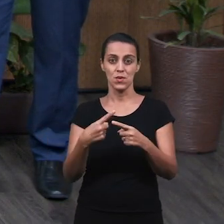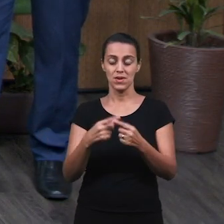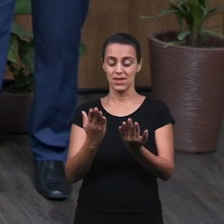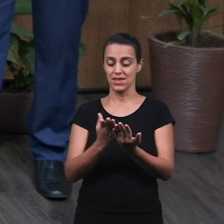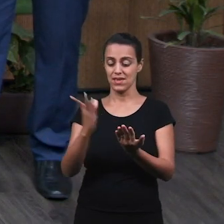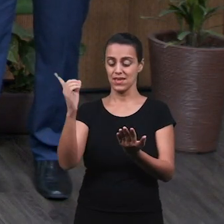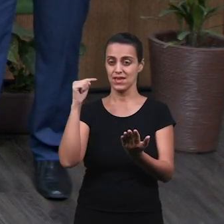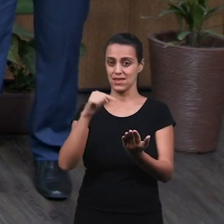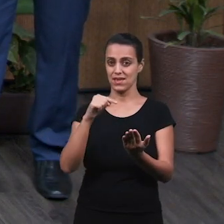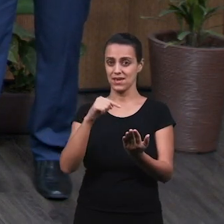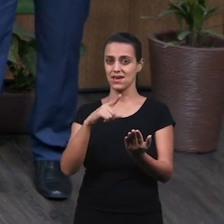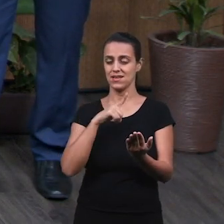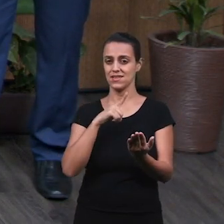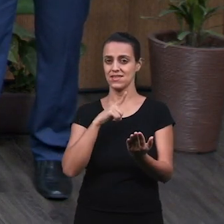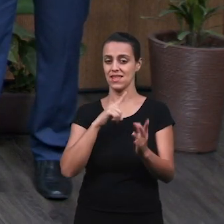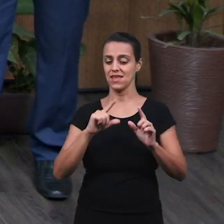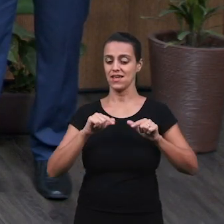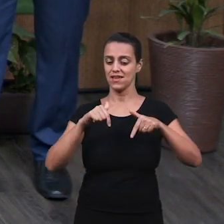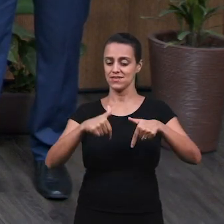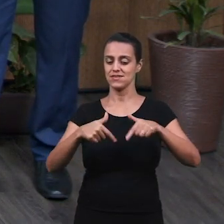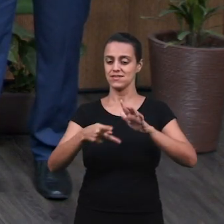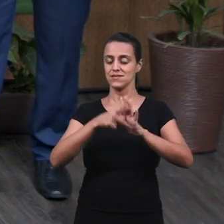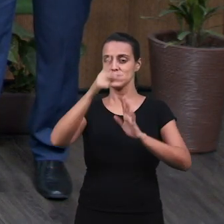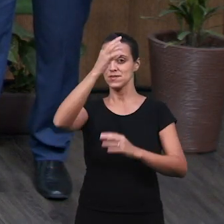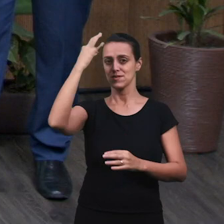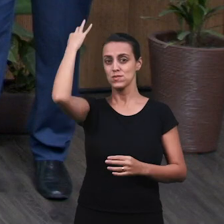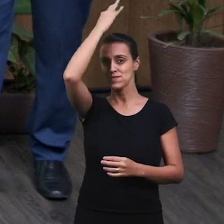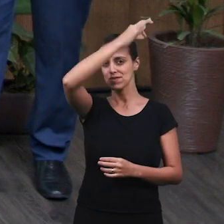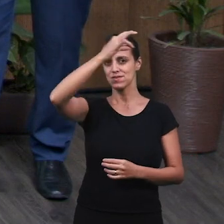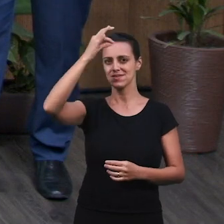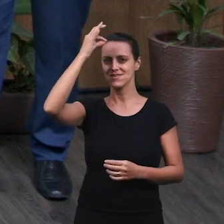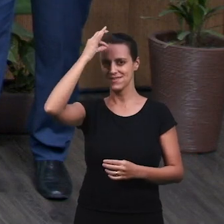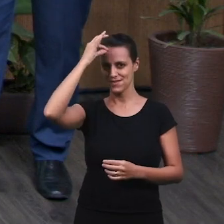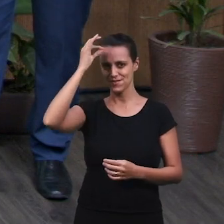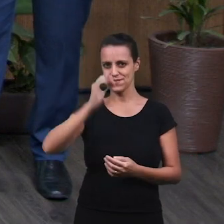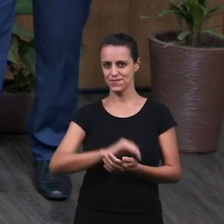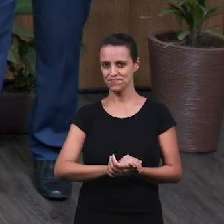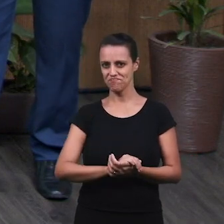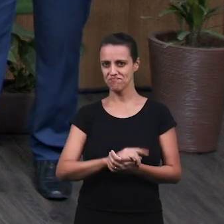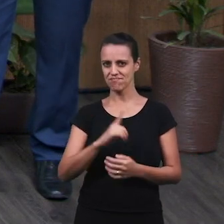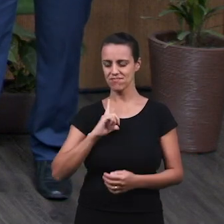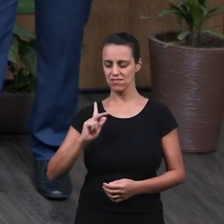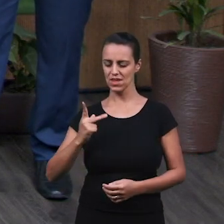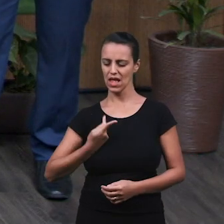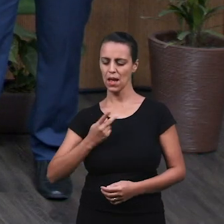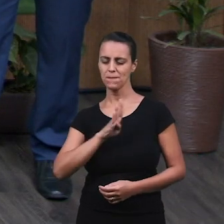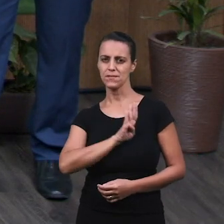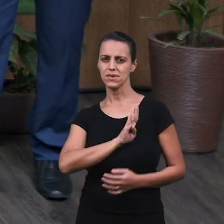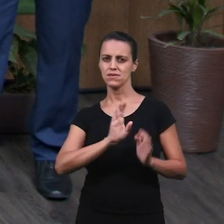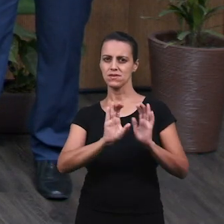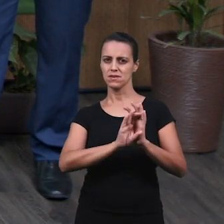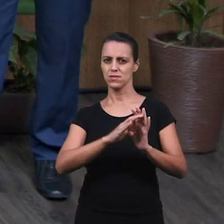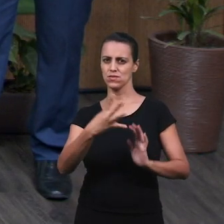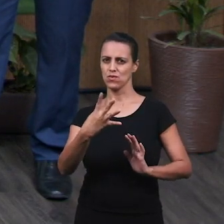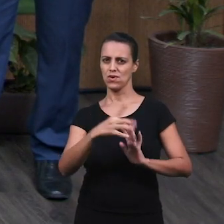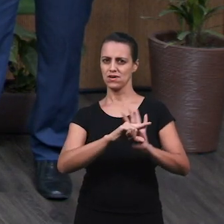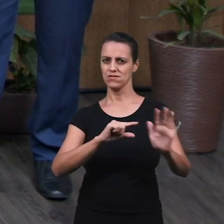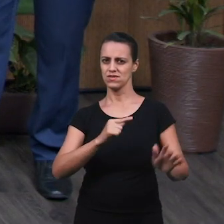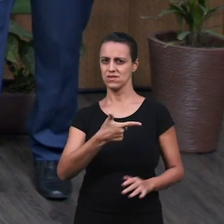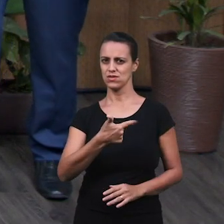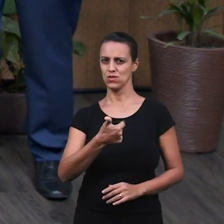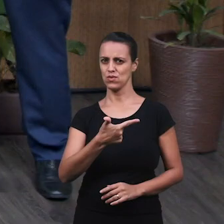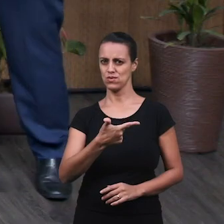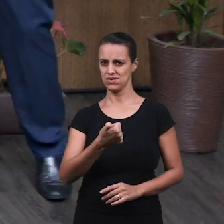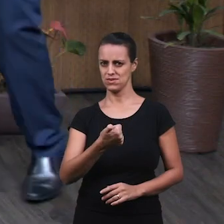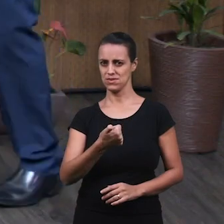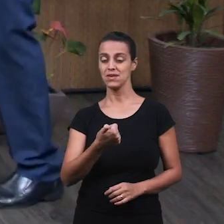du Saint-Esprit, comme nous voyons en Hébreux, chapitre 4, verset 12. Car la parole de Dieu,